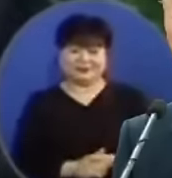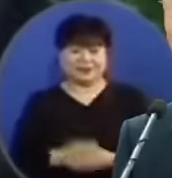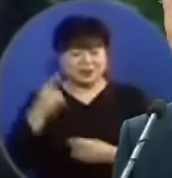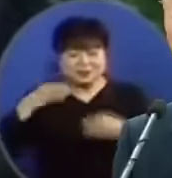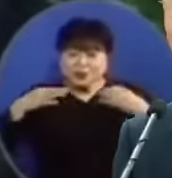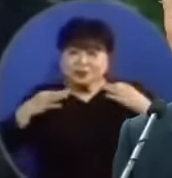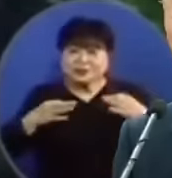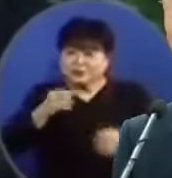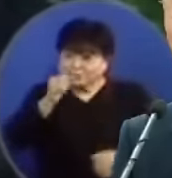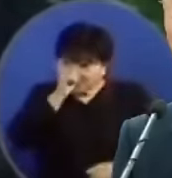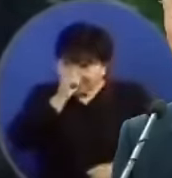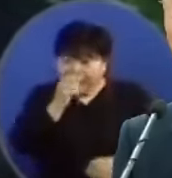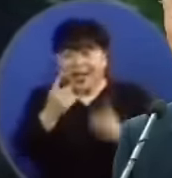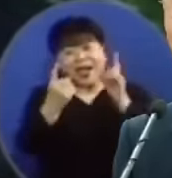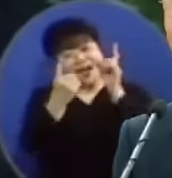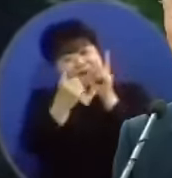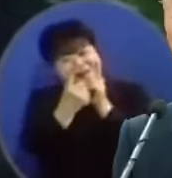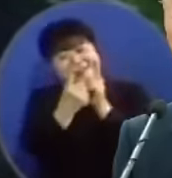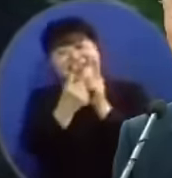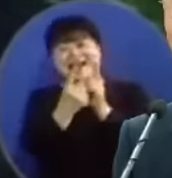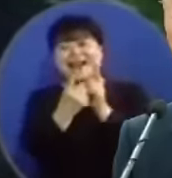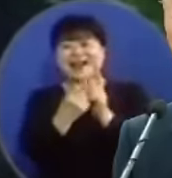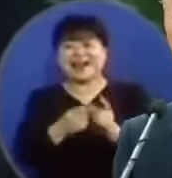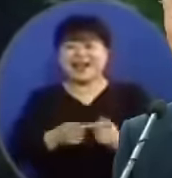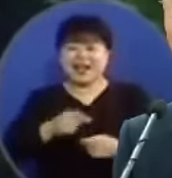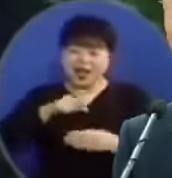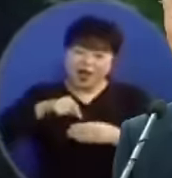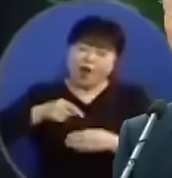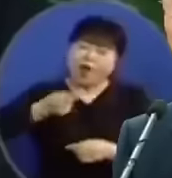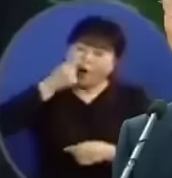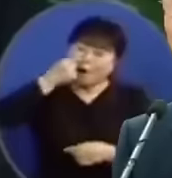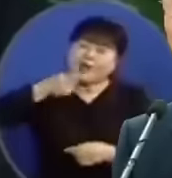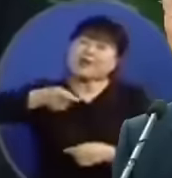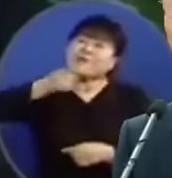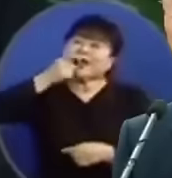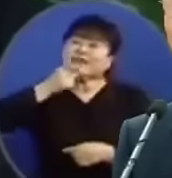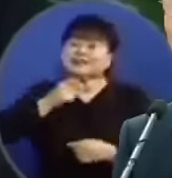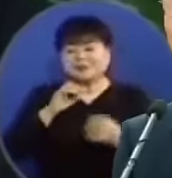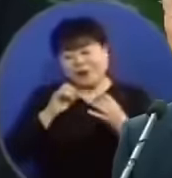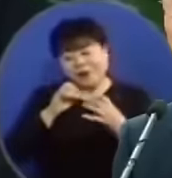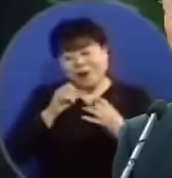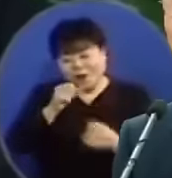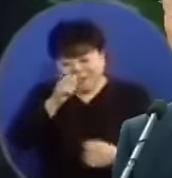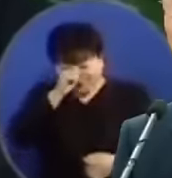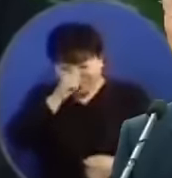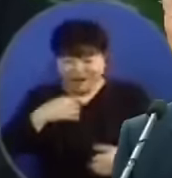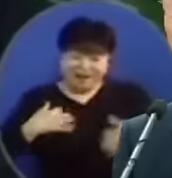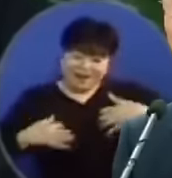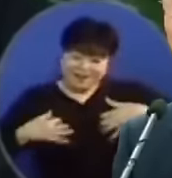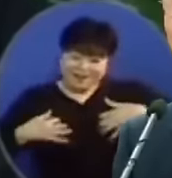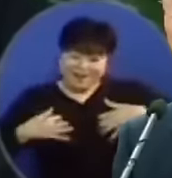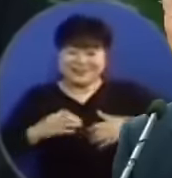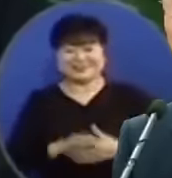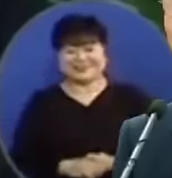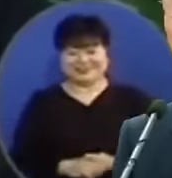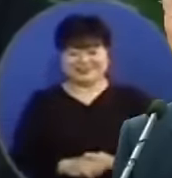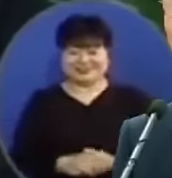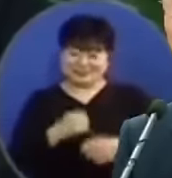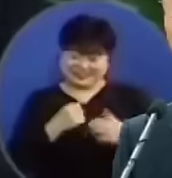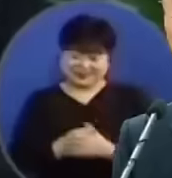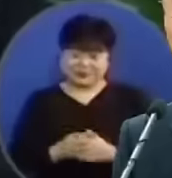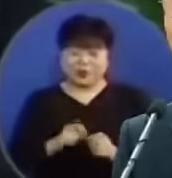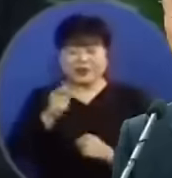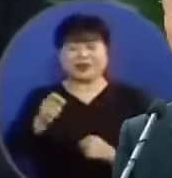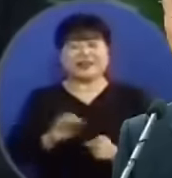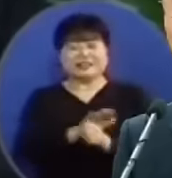음성을 들어도 좋고 서로 만나서 차라도 한잔 마시고 대화를 하면 정말 부담이 되지 않고 즐겁습니다. 그렇기 때문에